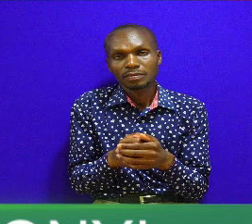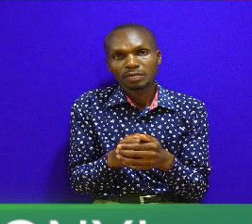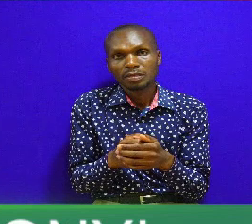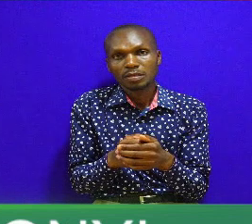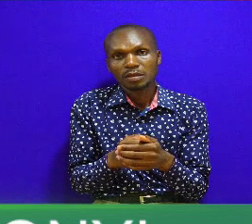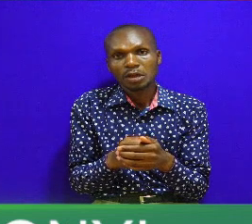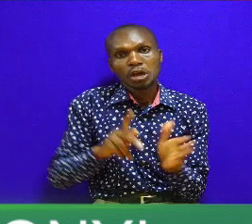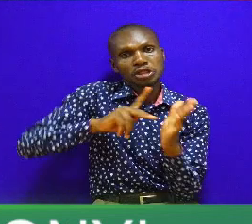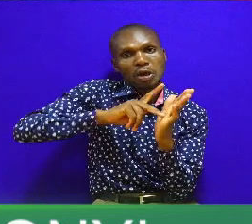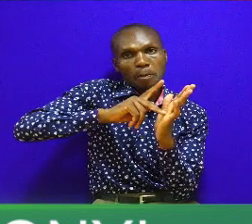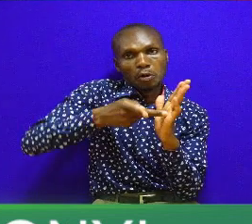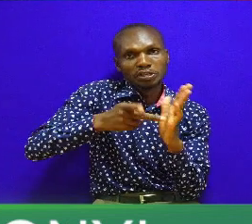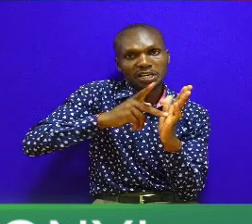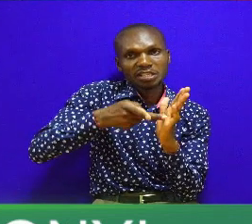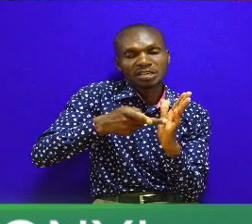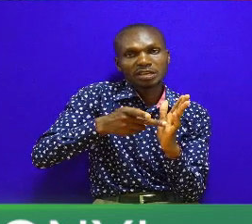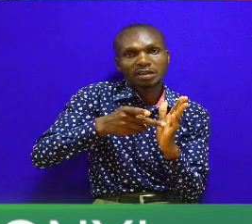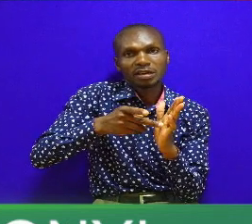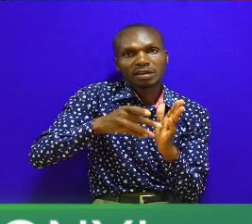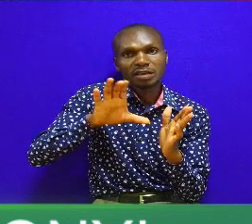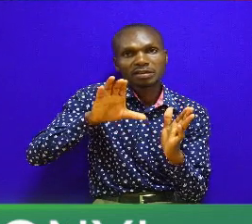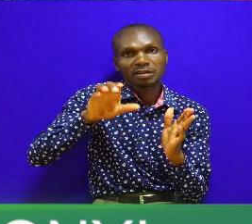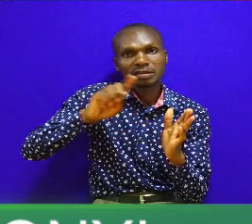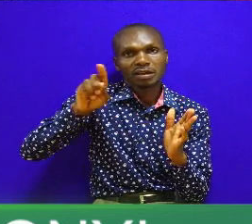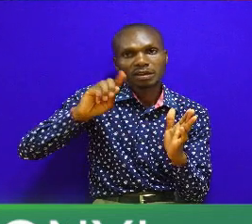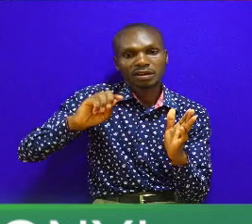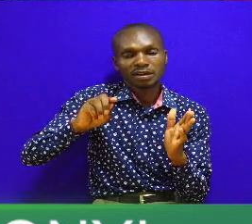wa SEZ Dungukundu